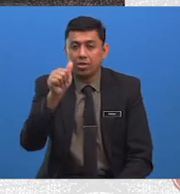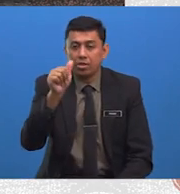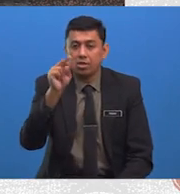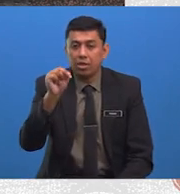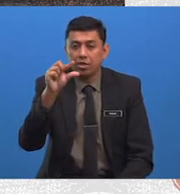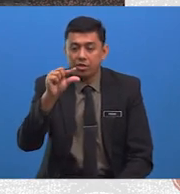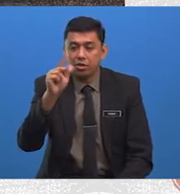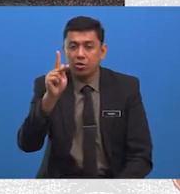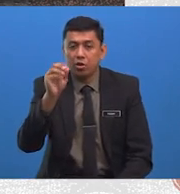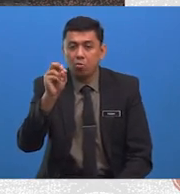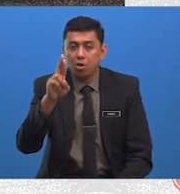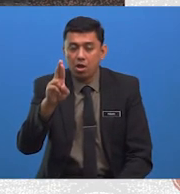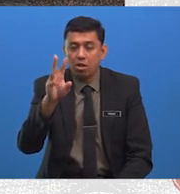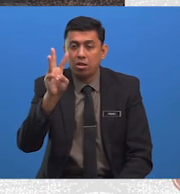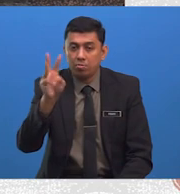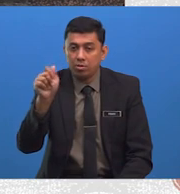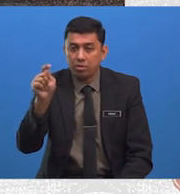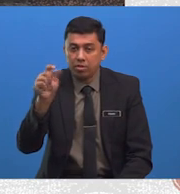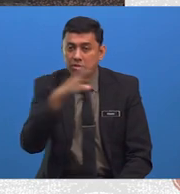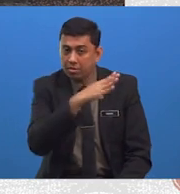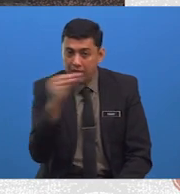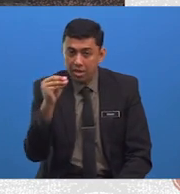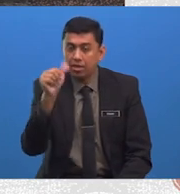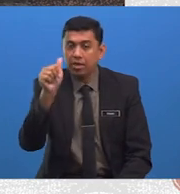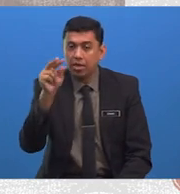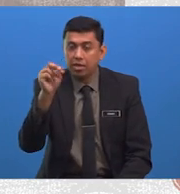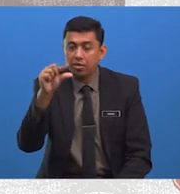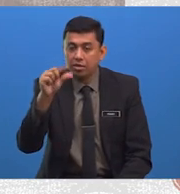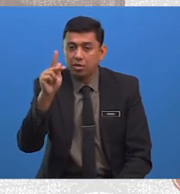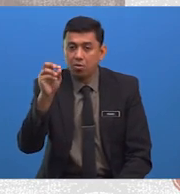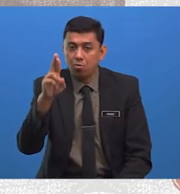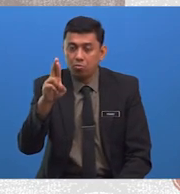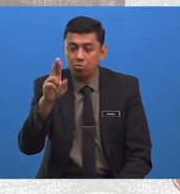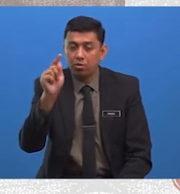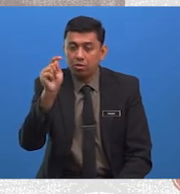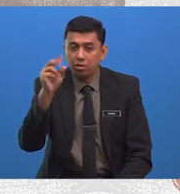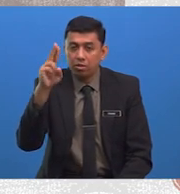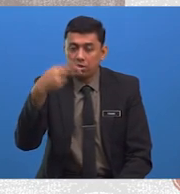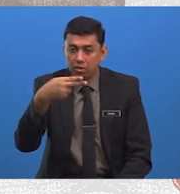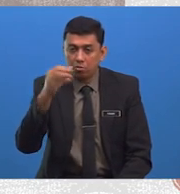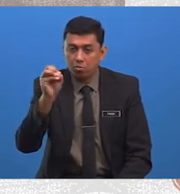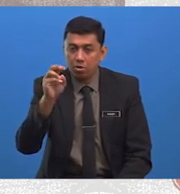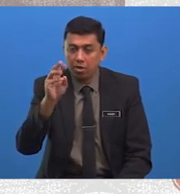Wat dan Angkor Thom. Angkor Wat ini, murid-murid,